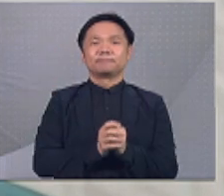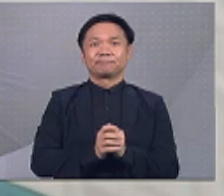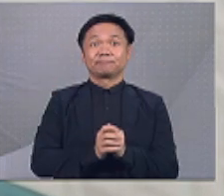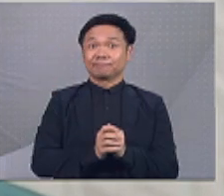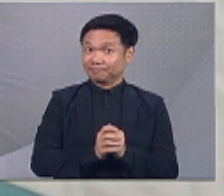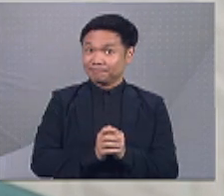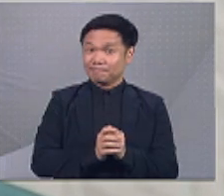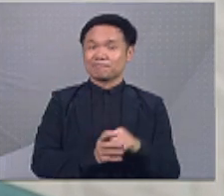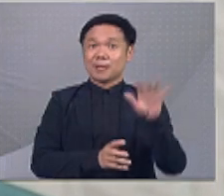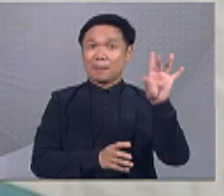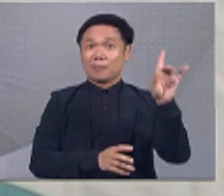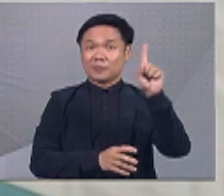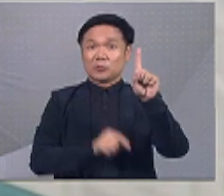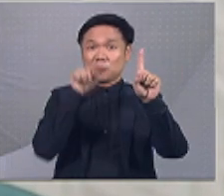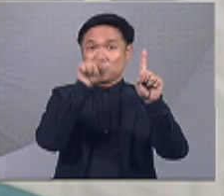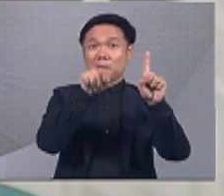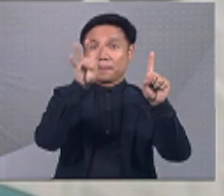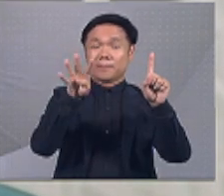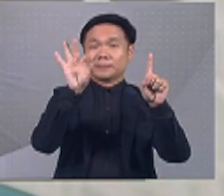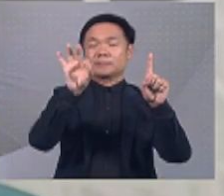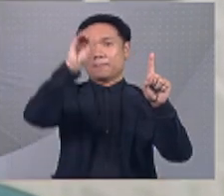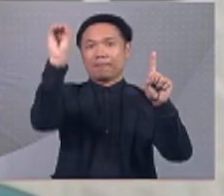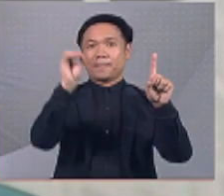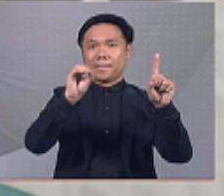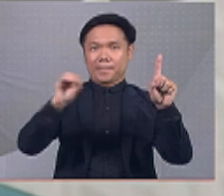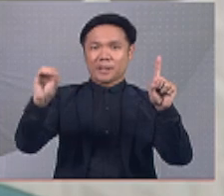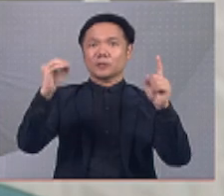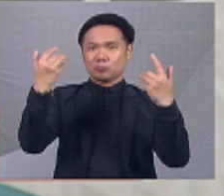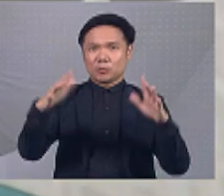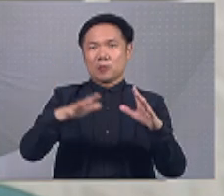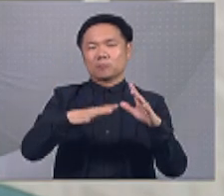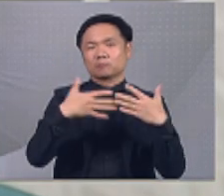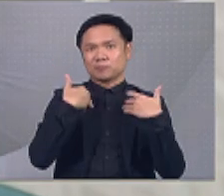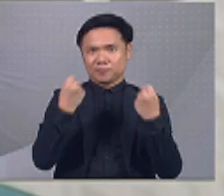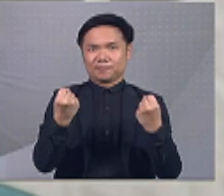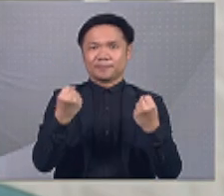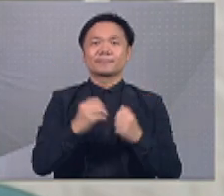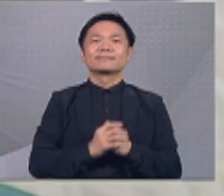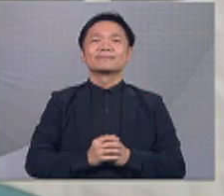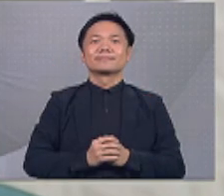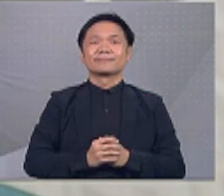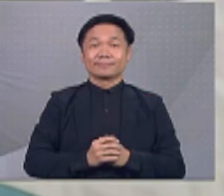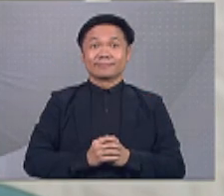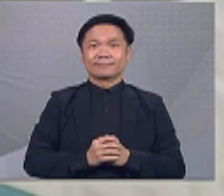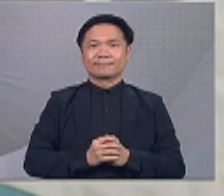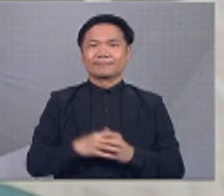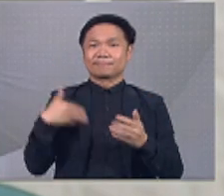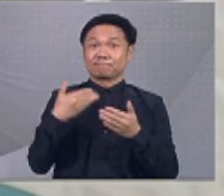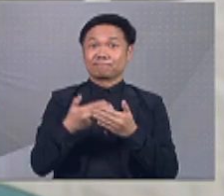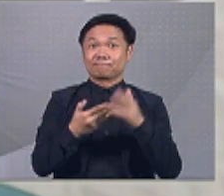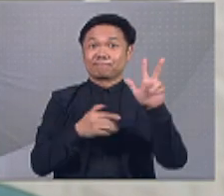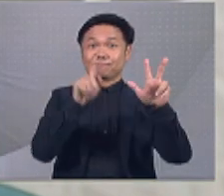dengan 81 pukulan 94 berat user jumlah keseluruhan Hai sehingga 3 Jun